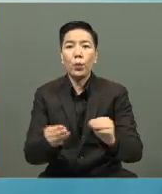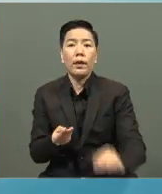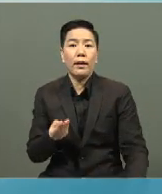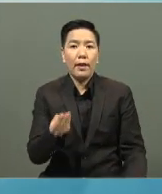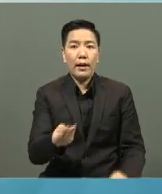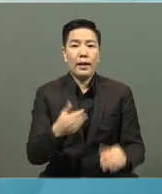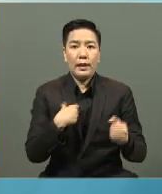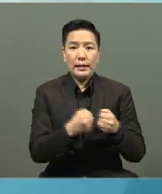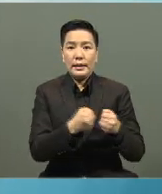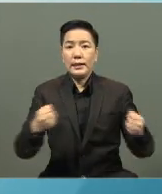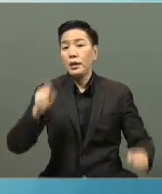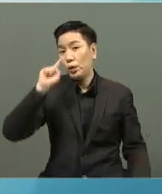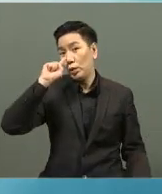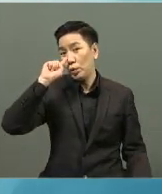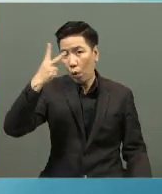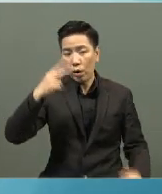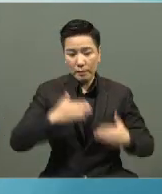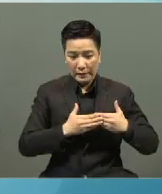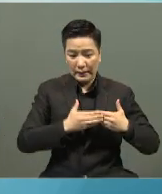และขยายมาตรการในการผ่อนปรนเข้าไปสู่ระยะที่2